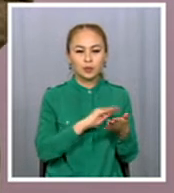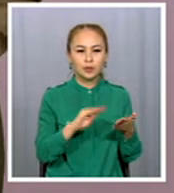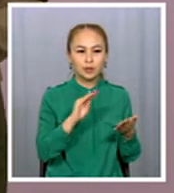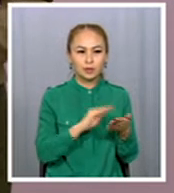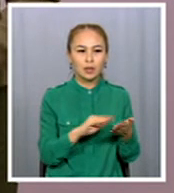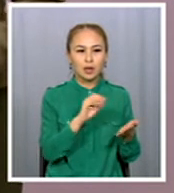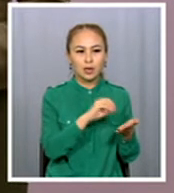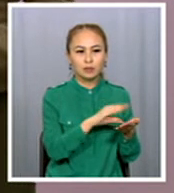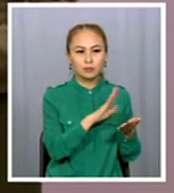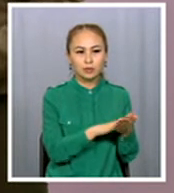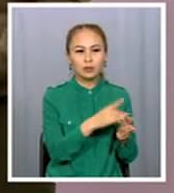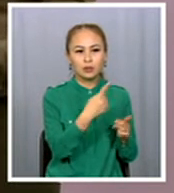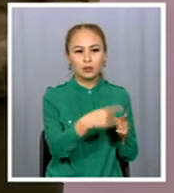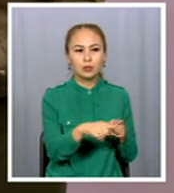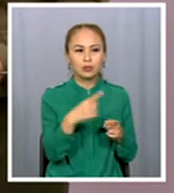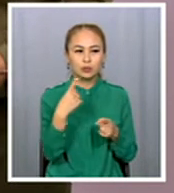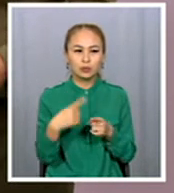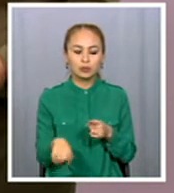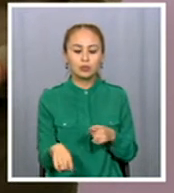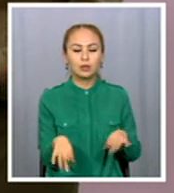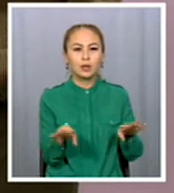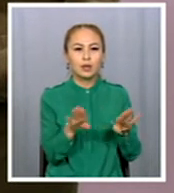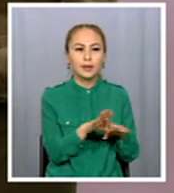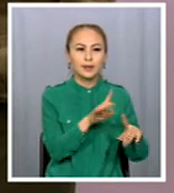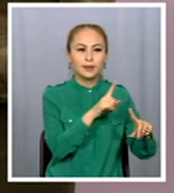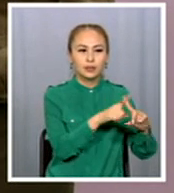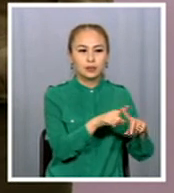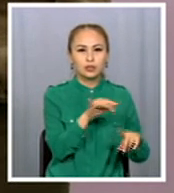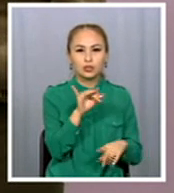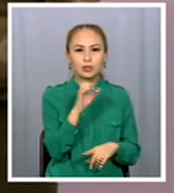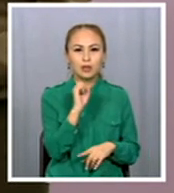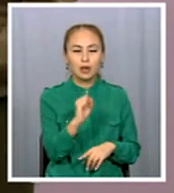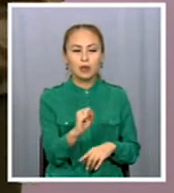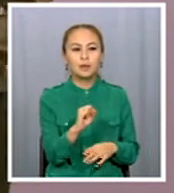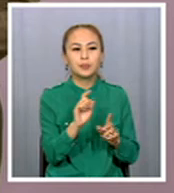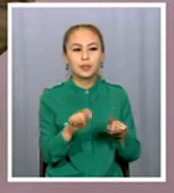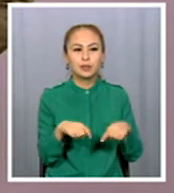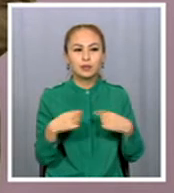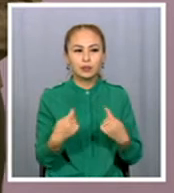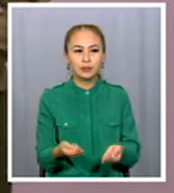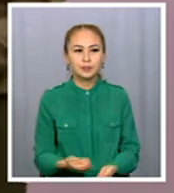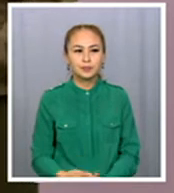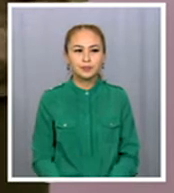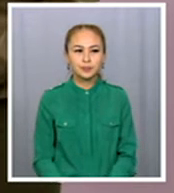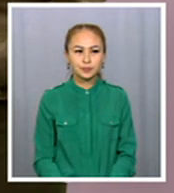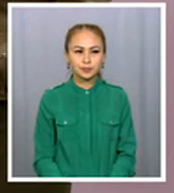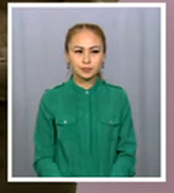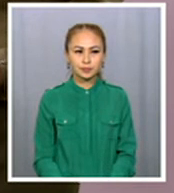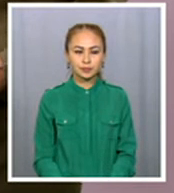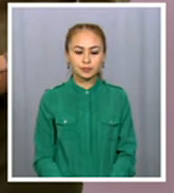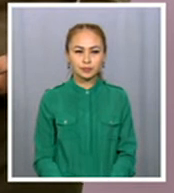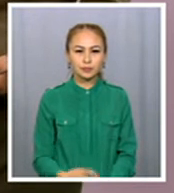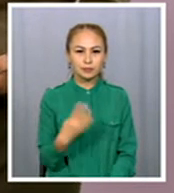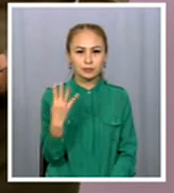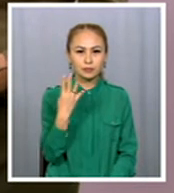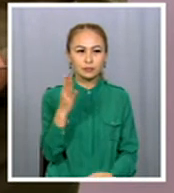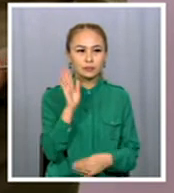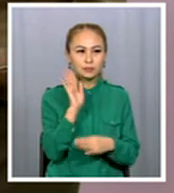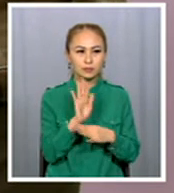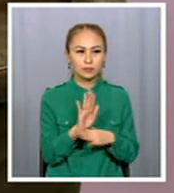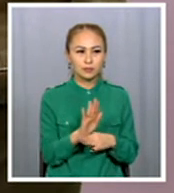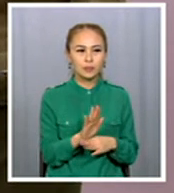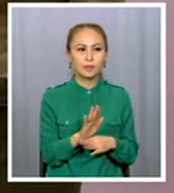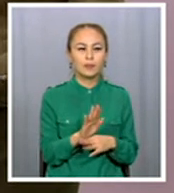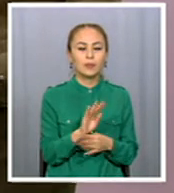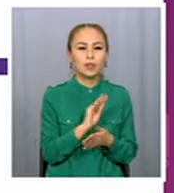әріптері әртүрлі. X және А әріптері берілген. Төртінші тапсырма.